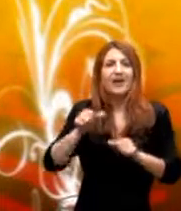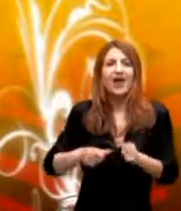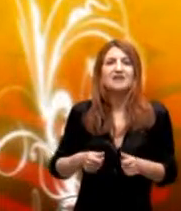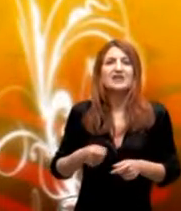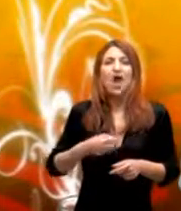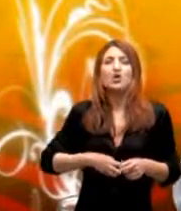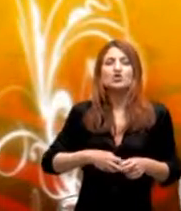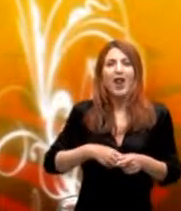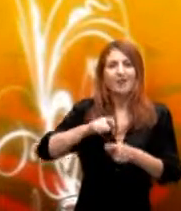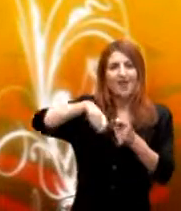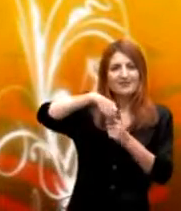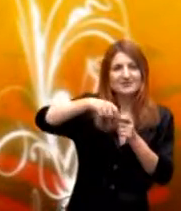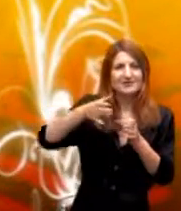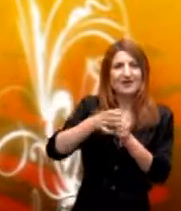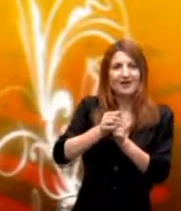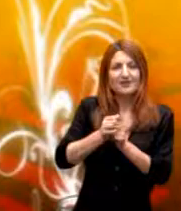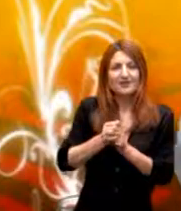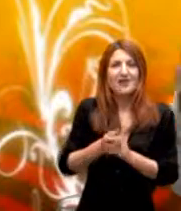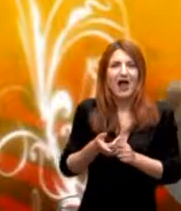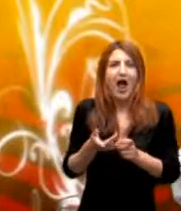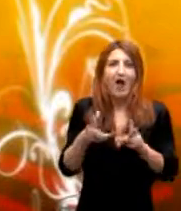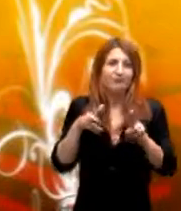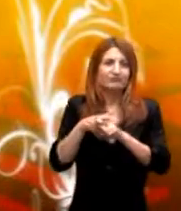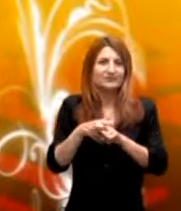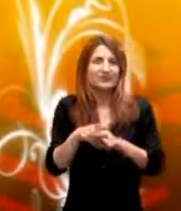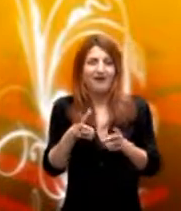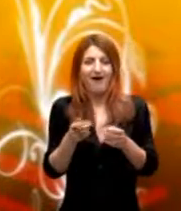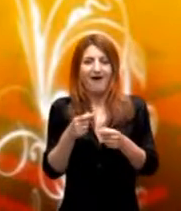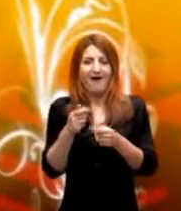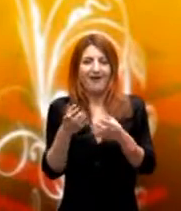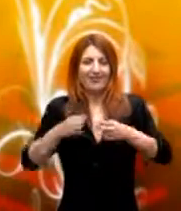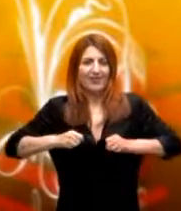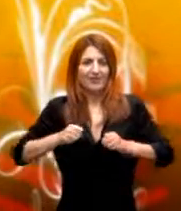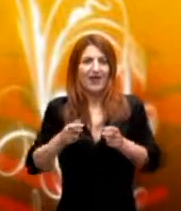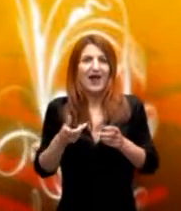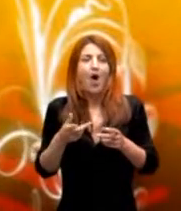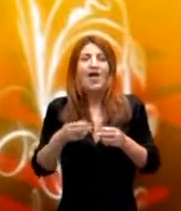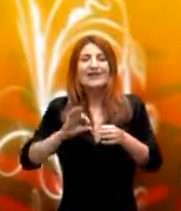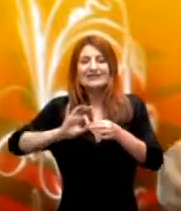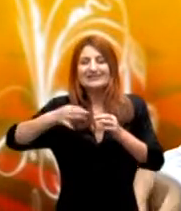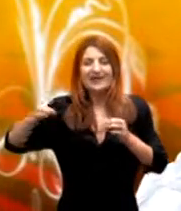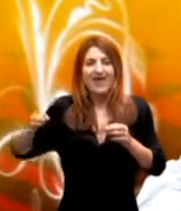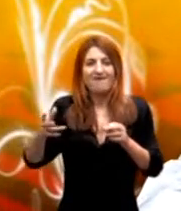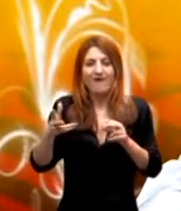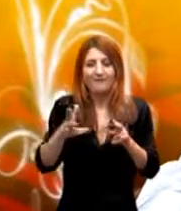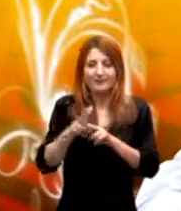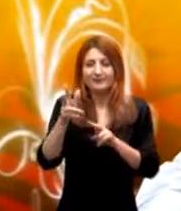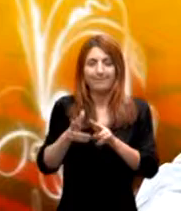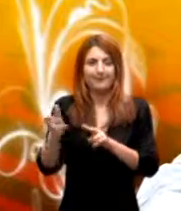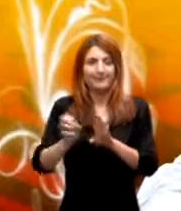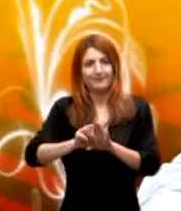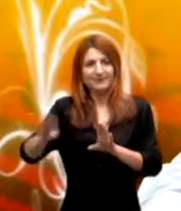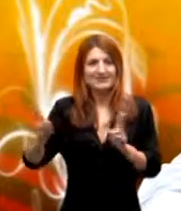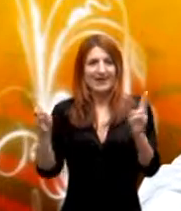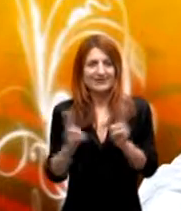Podvezivanje želuca, odnosno bypass, odnosno barijatrijska, kad se zapravo na neki način skraćuje cijevo i slično. Ali ne radi se o tome da vi